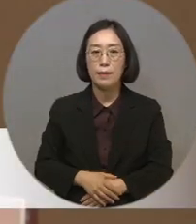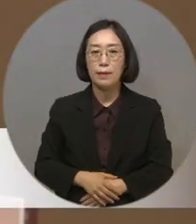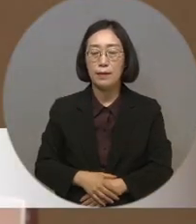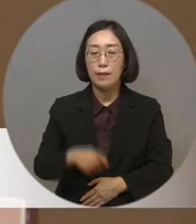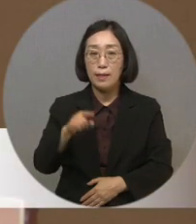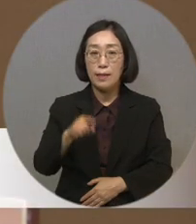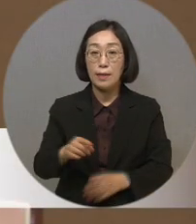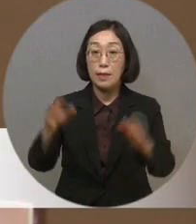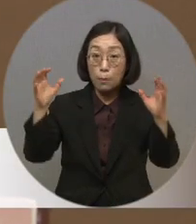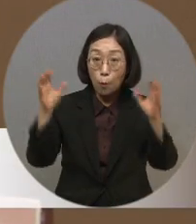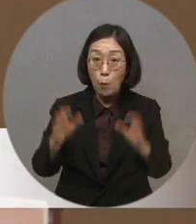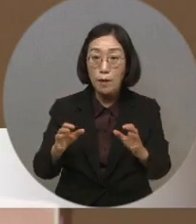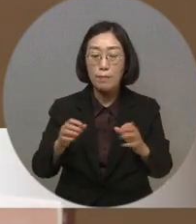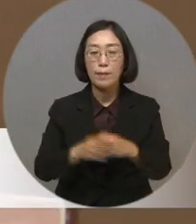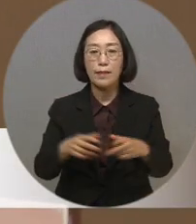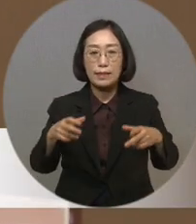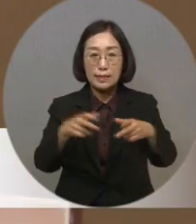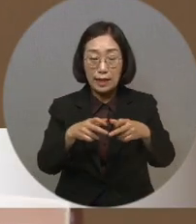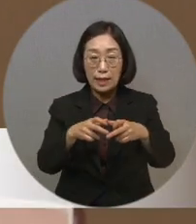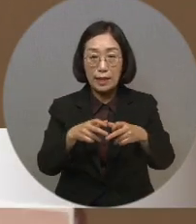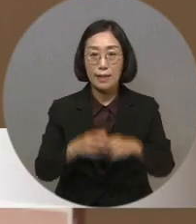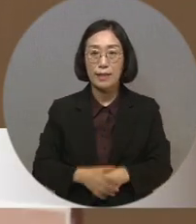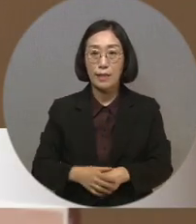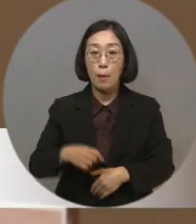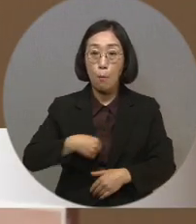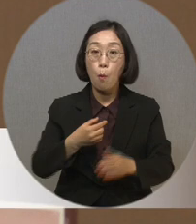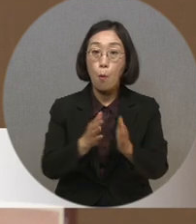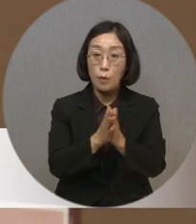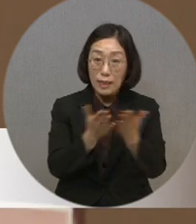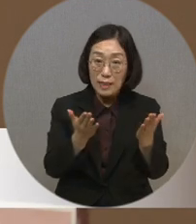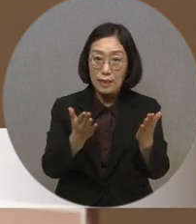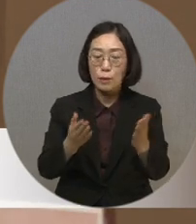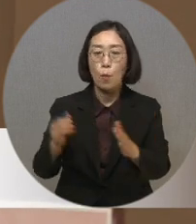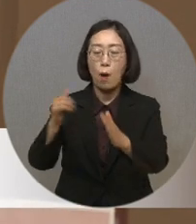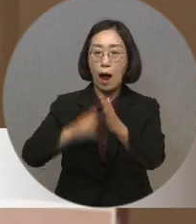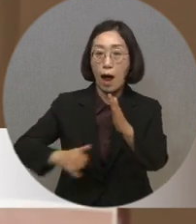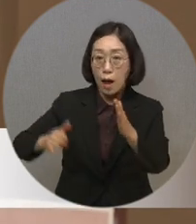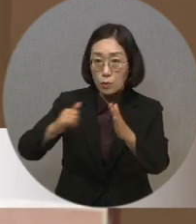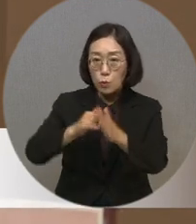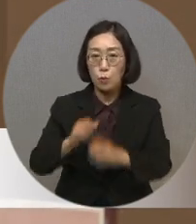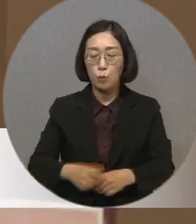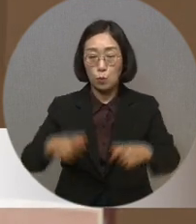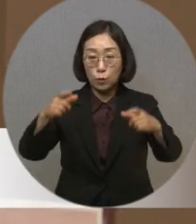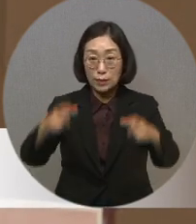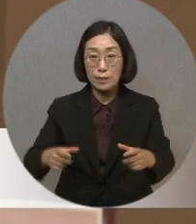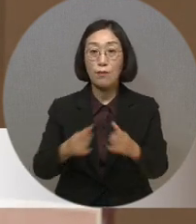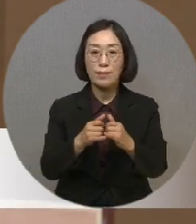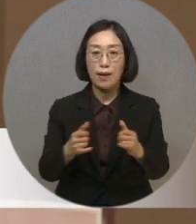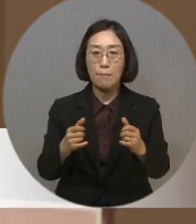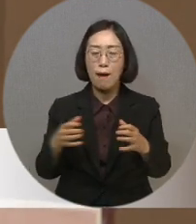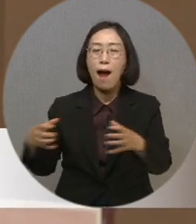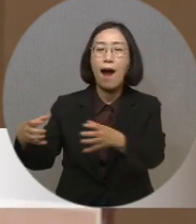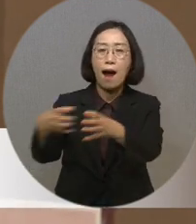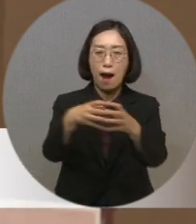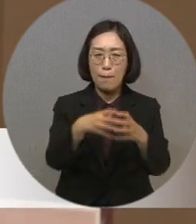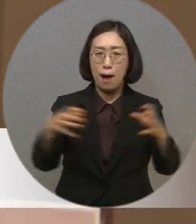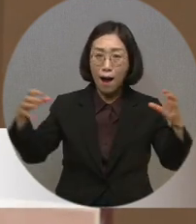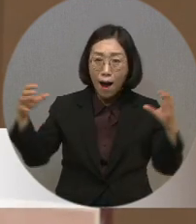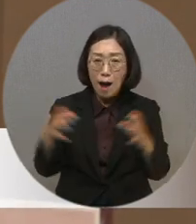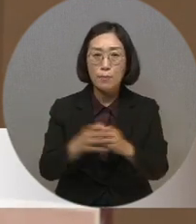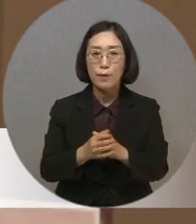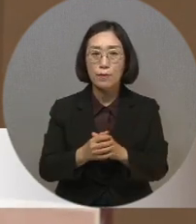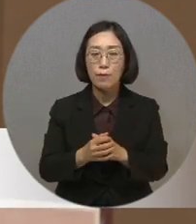또한 이 행사는 장애인 당사자와 그 가족과 지역 주민이 하나 되어